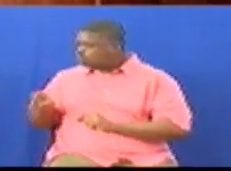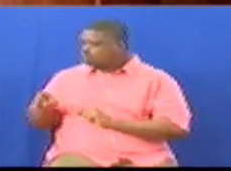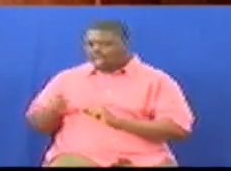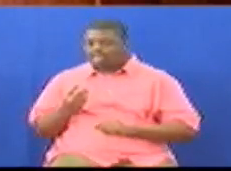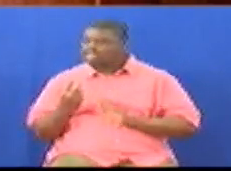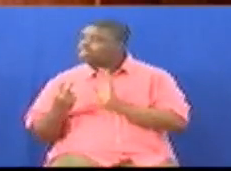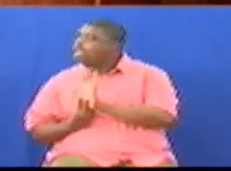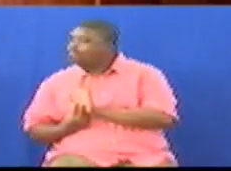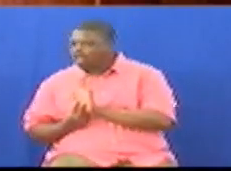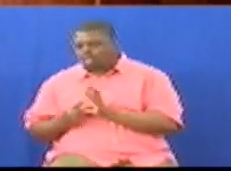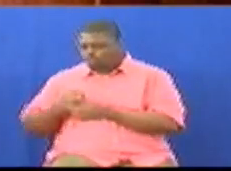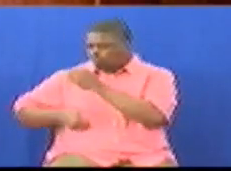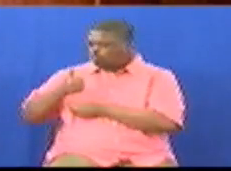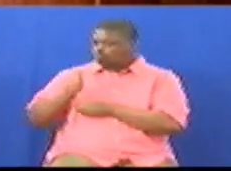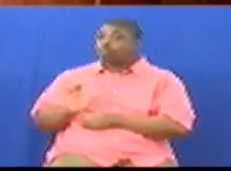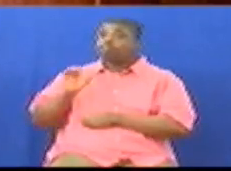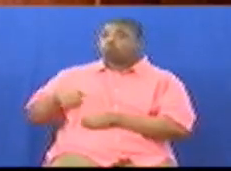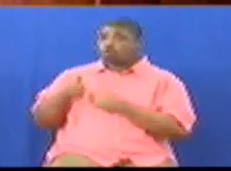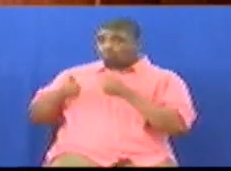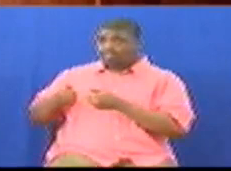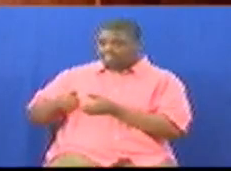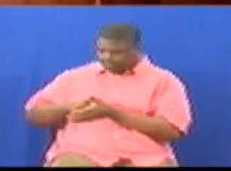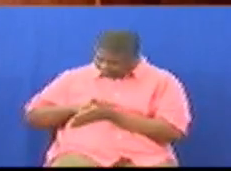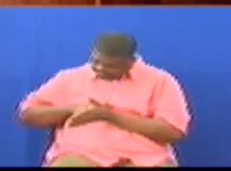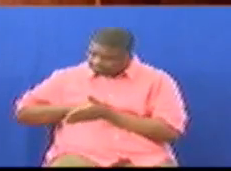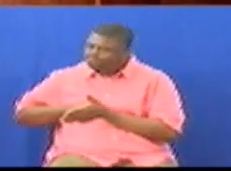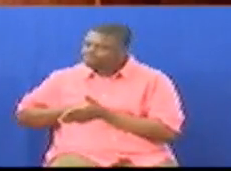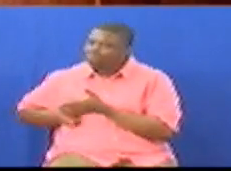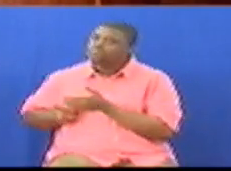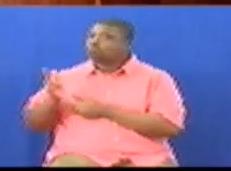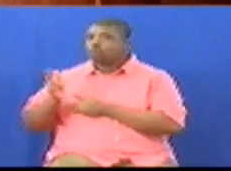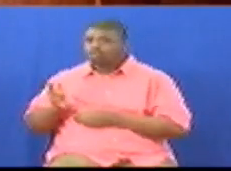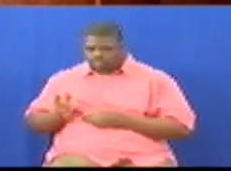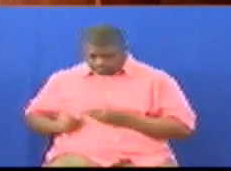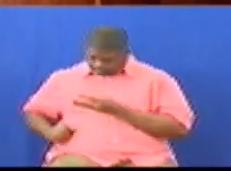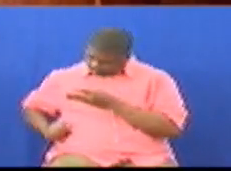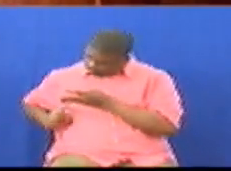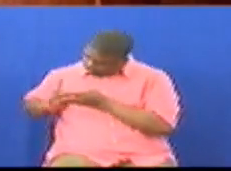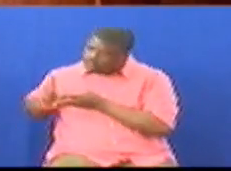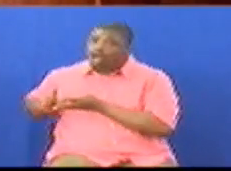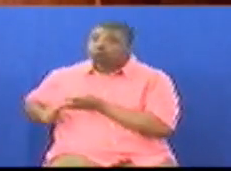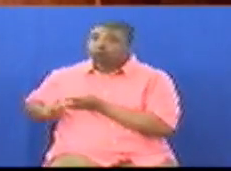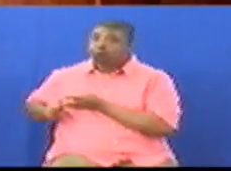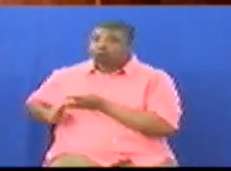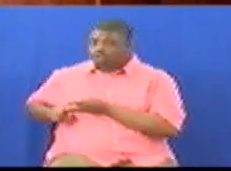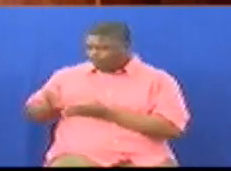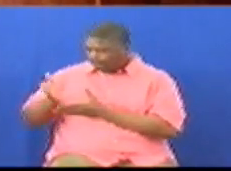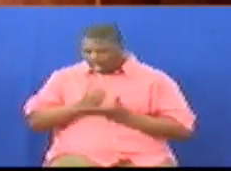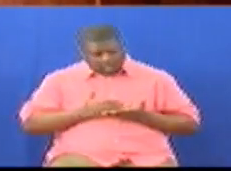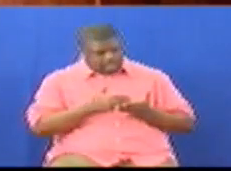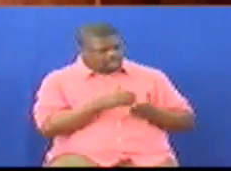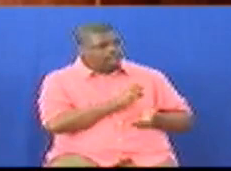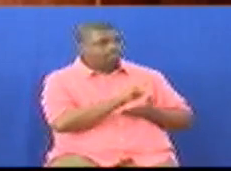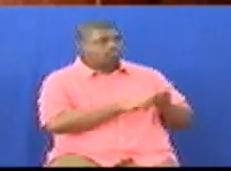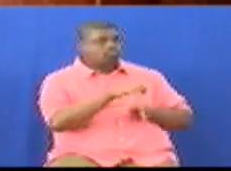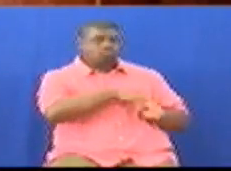hivyo uongozi wa mkoa uliahidi kutatua ufumbuzi. Tatu, kamati inapongeza hatua ya baadhi ya halmashauri nchini